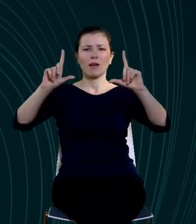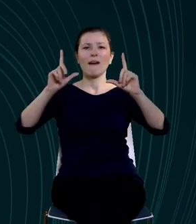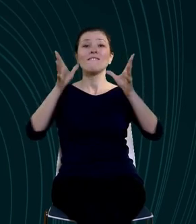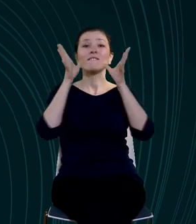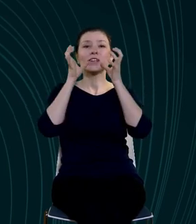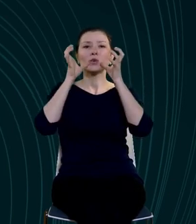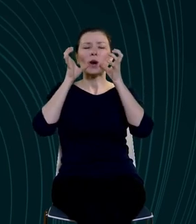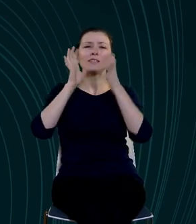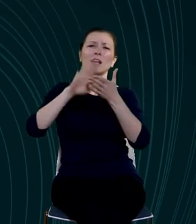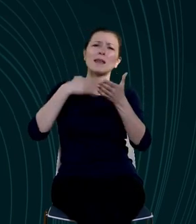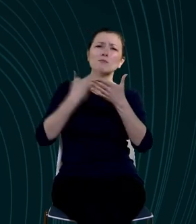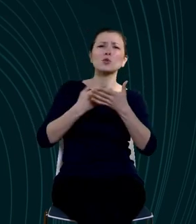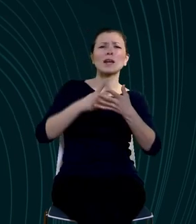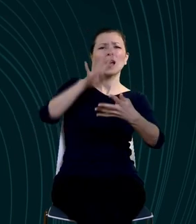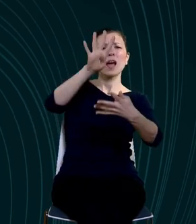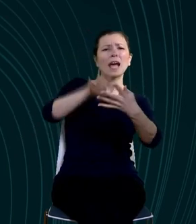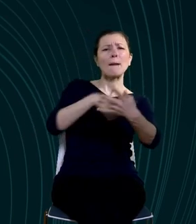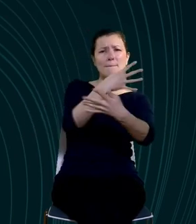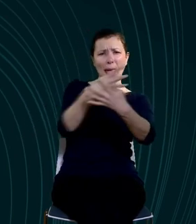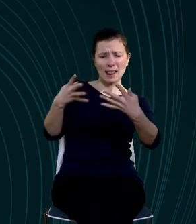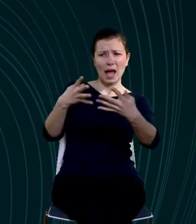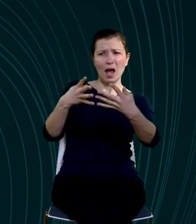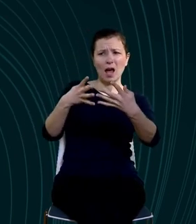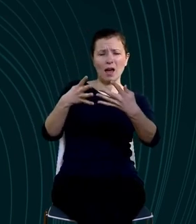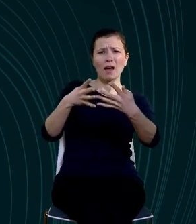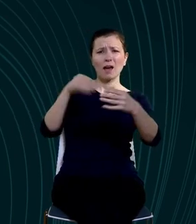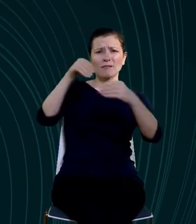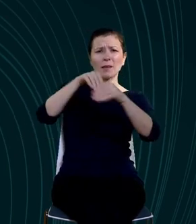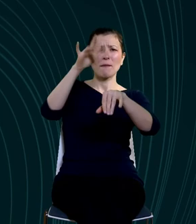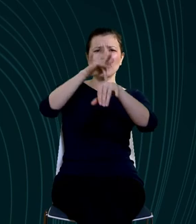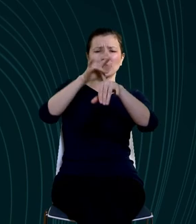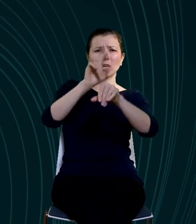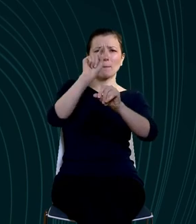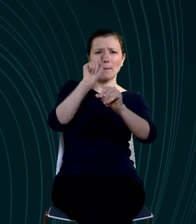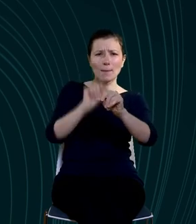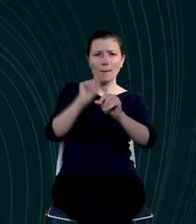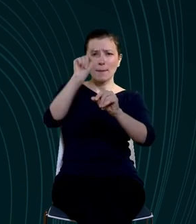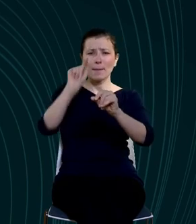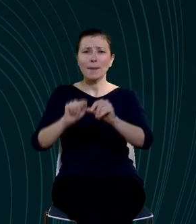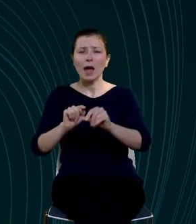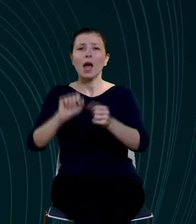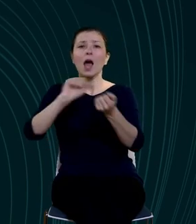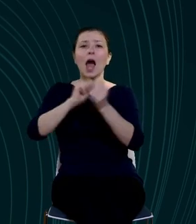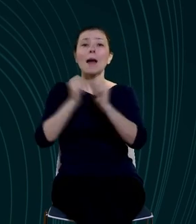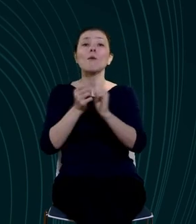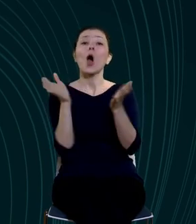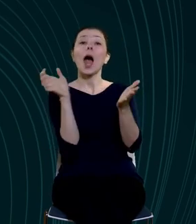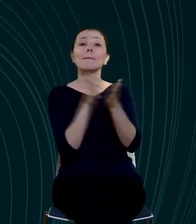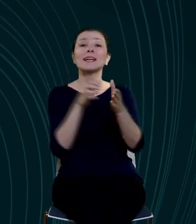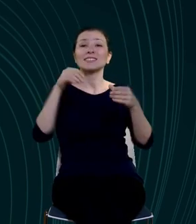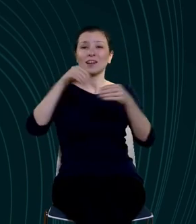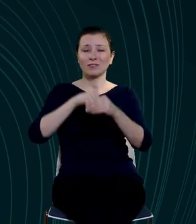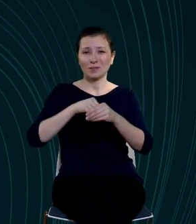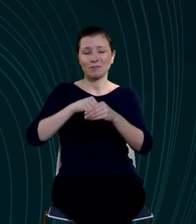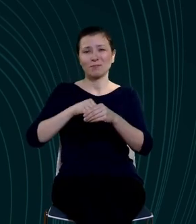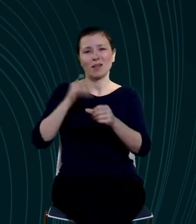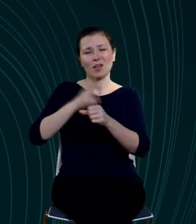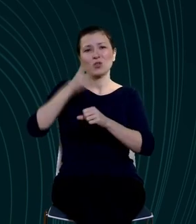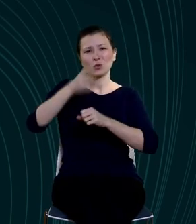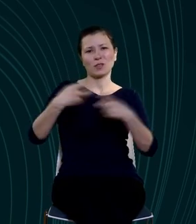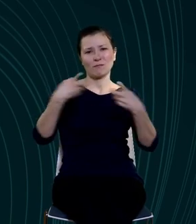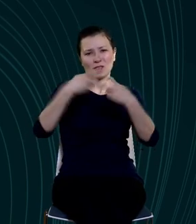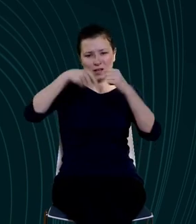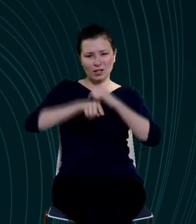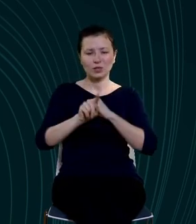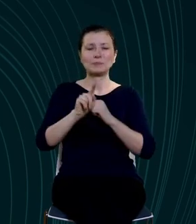arkusza kalkulacyjnego poprzez dedykowaną aplikację z dostępem zdalnym. Natomiast docelowo myślimy o tym,